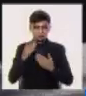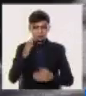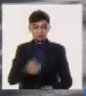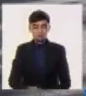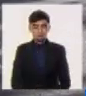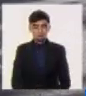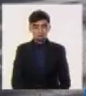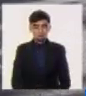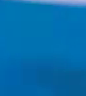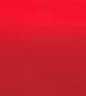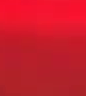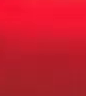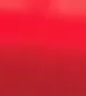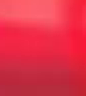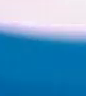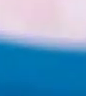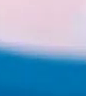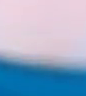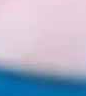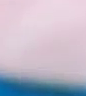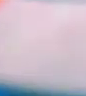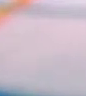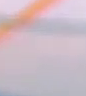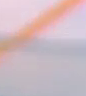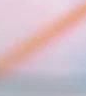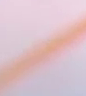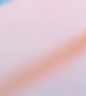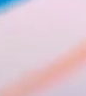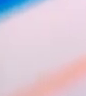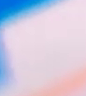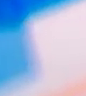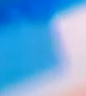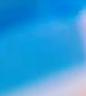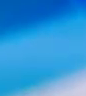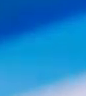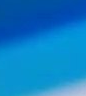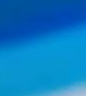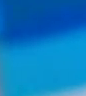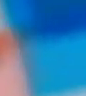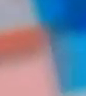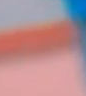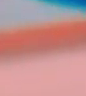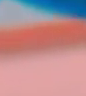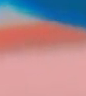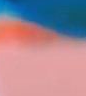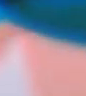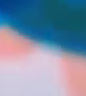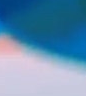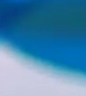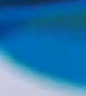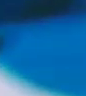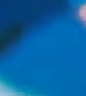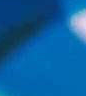Боромбаев, Информбюро, Шымкент. Смотрите Информбюро на YouTube. Прямые эфиры, репортажи с места событий, аналитика,